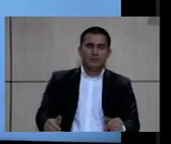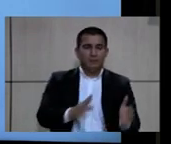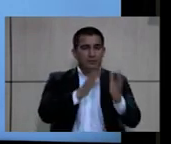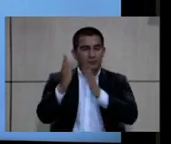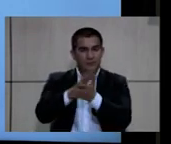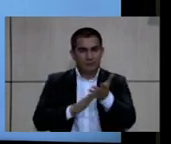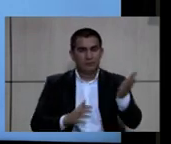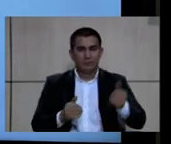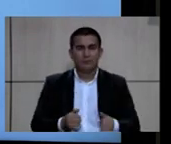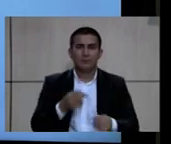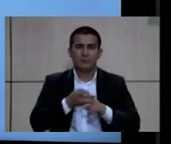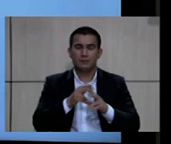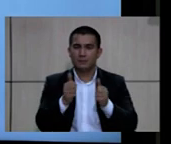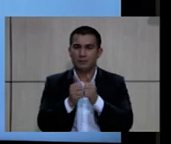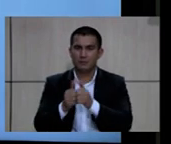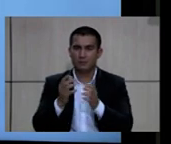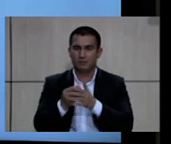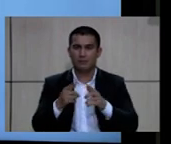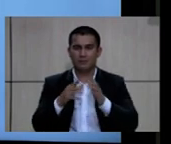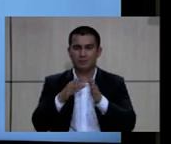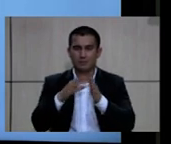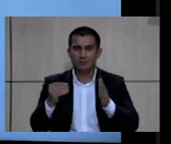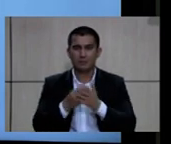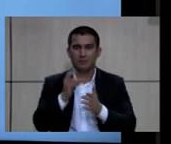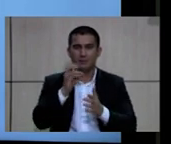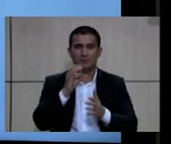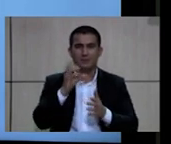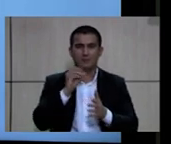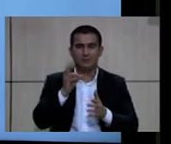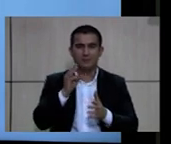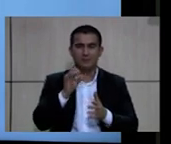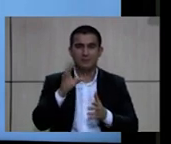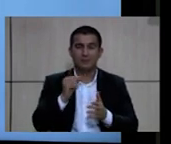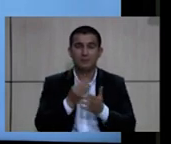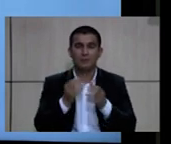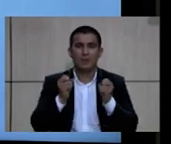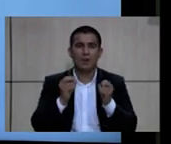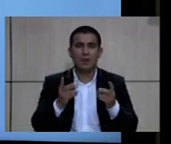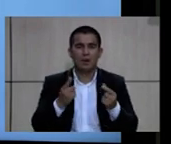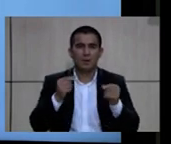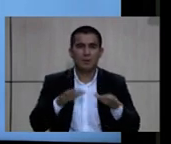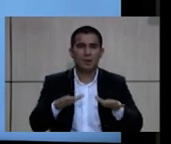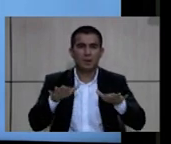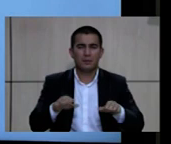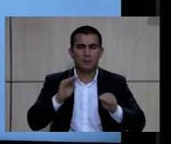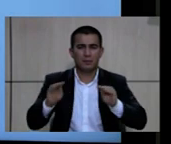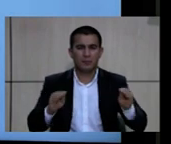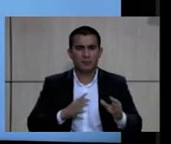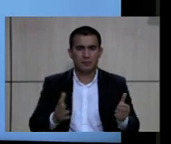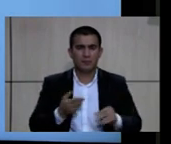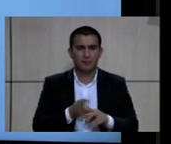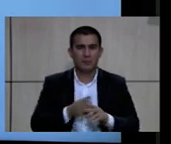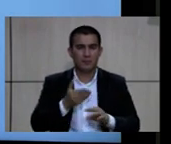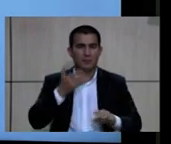Navbatdagi savol. Qo'shni burchak bisektrisalari qanday joylashgan? Qani o'ylab ko'ringchi, avvalgi